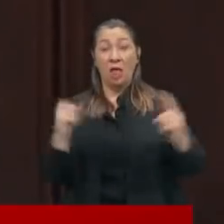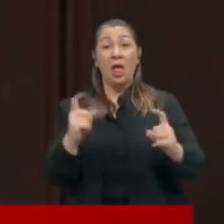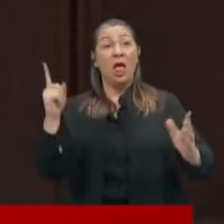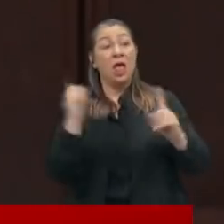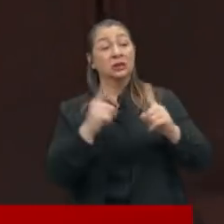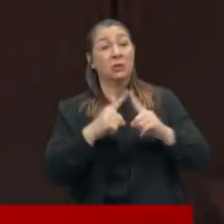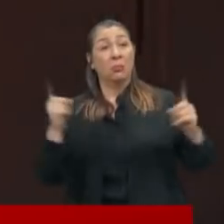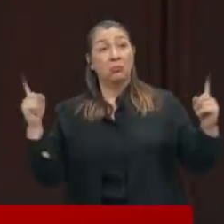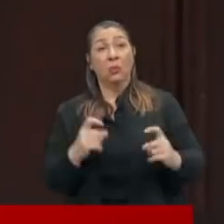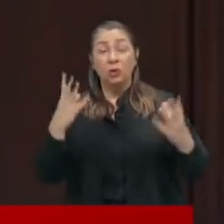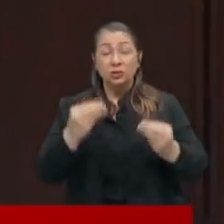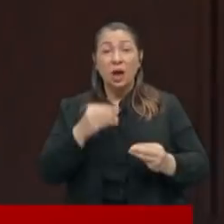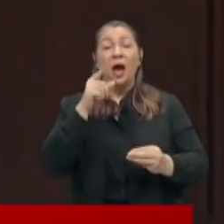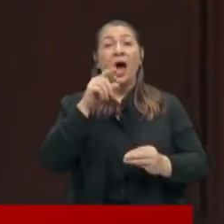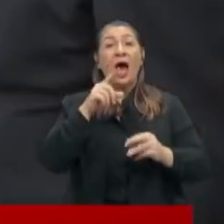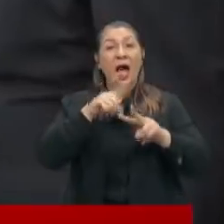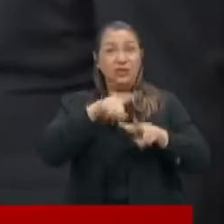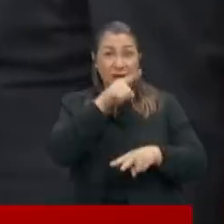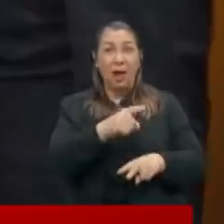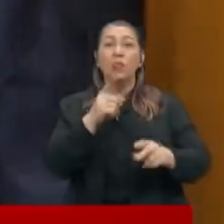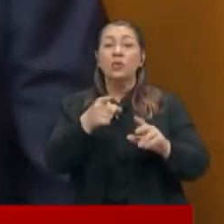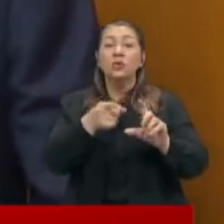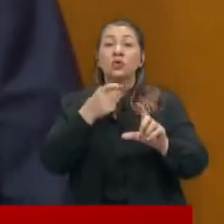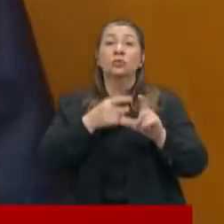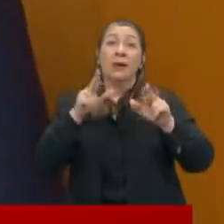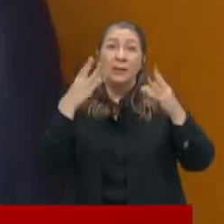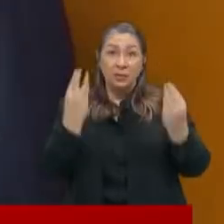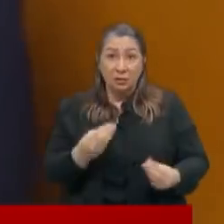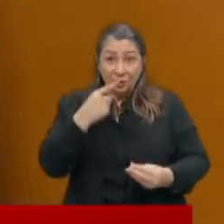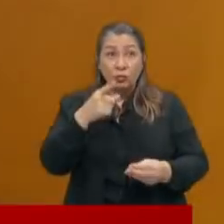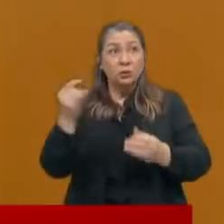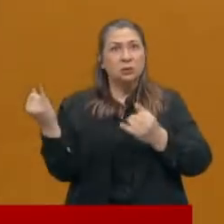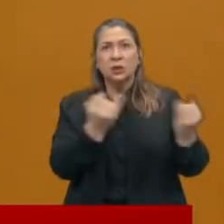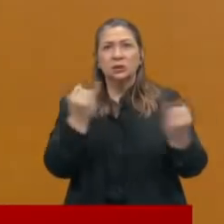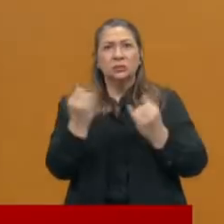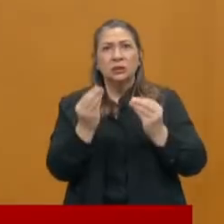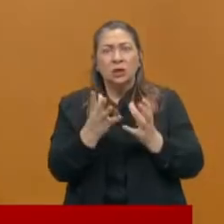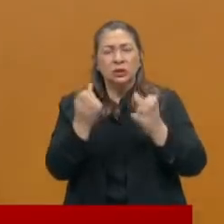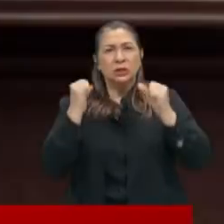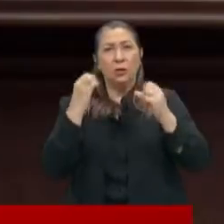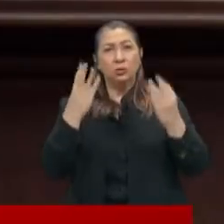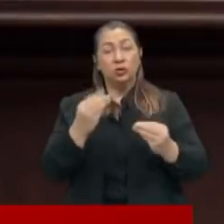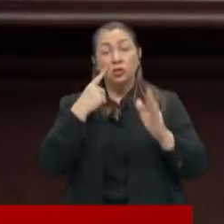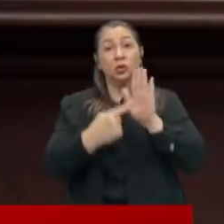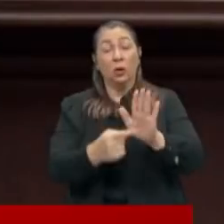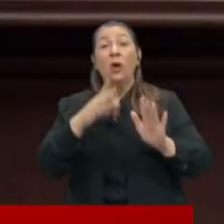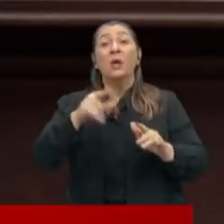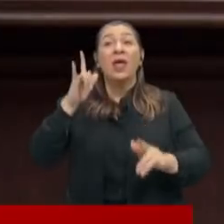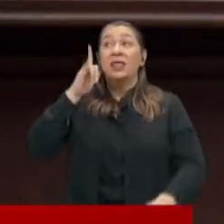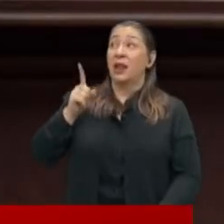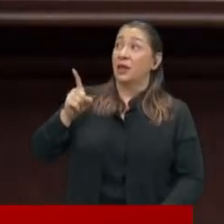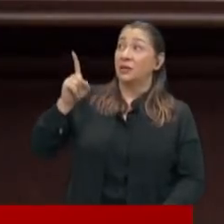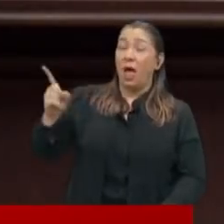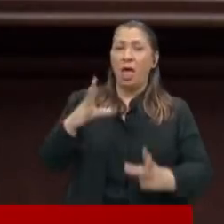hesaplaşacak sözlerini Akşener fezlekelik dedi. Bu sözler düellonun daha da sertleşeceğinin işareti gibiydi. Şu anda